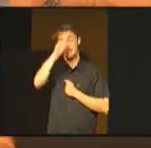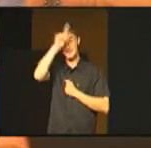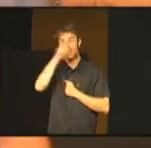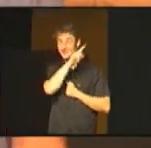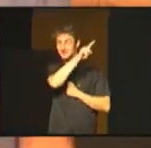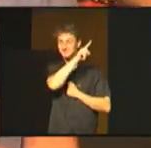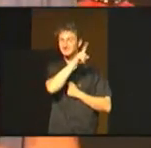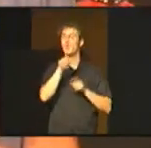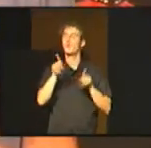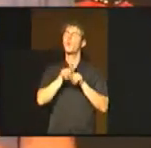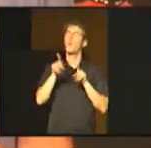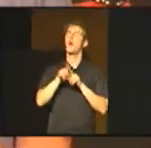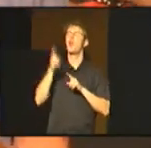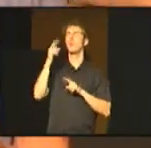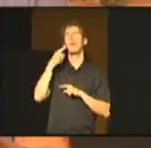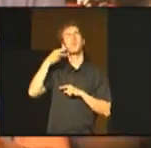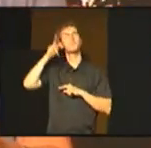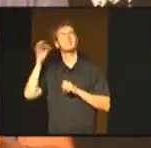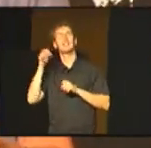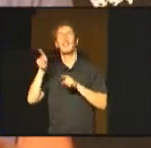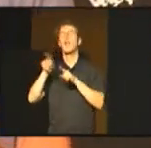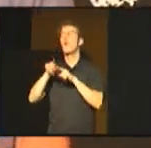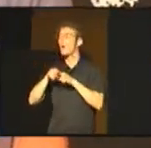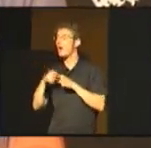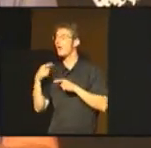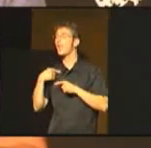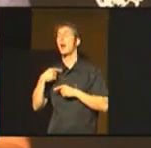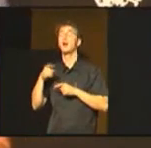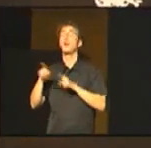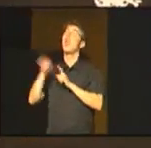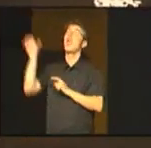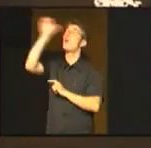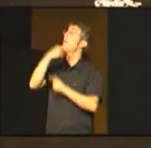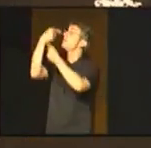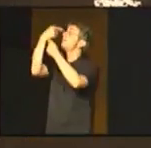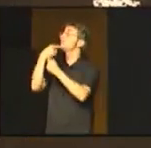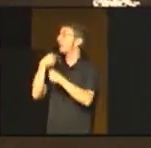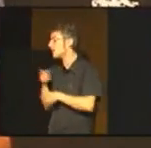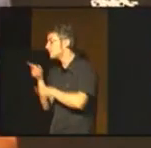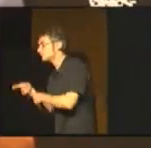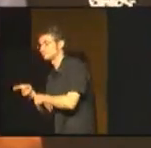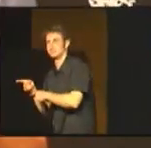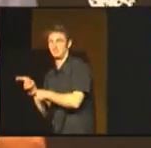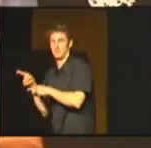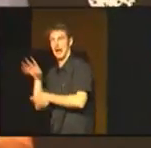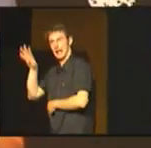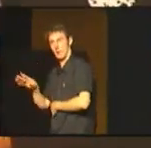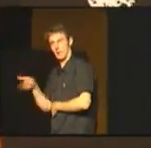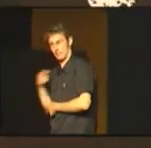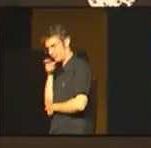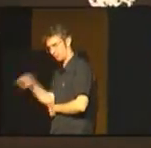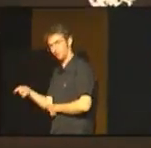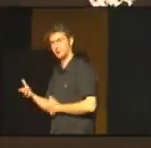es reserva la part substancial del marge acordat per les autoritats europees en una actuació